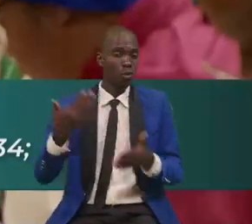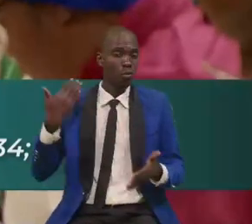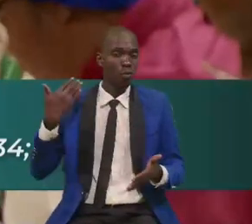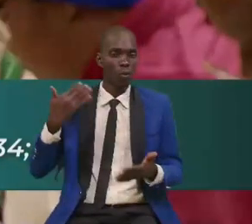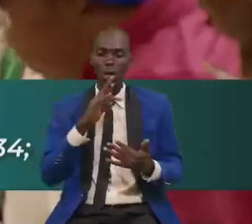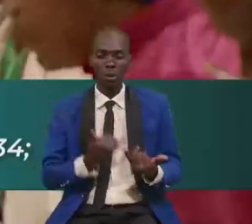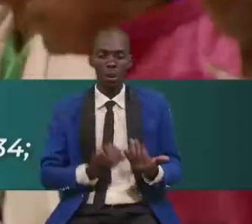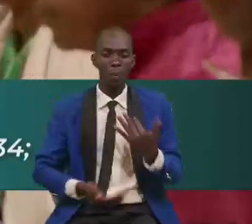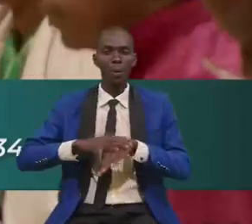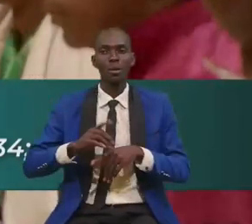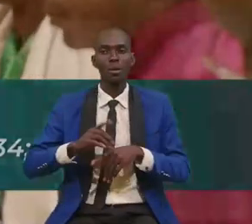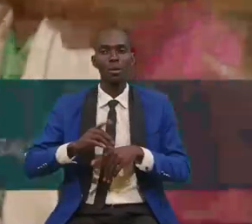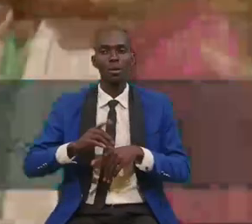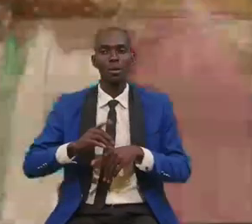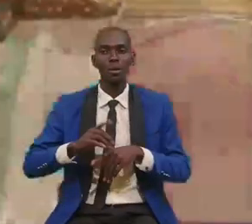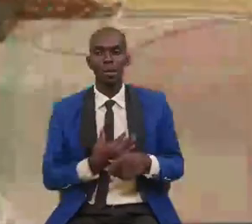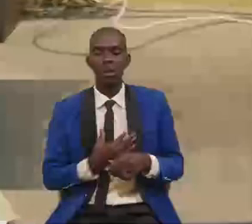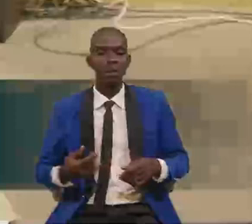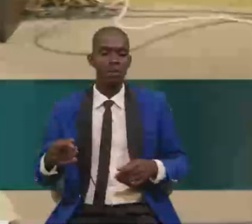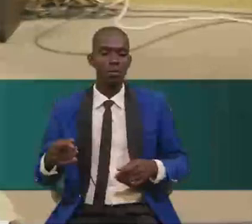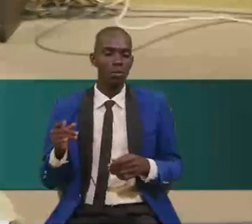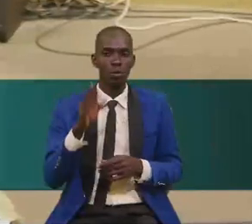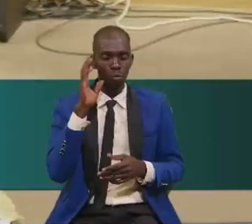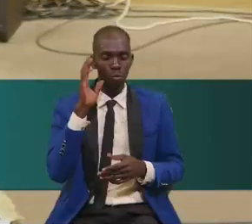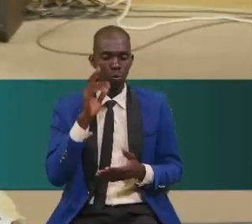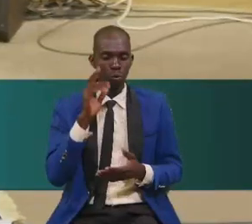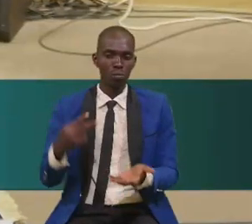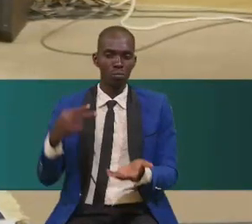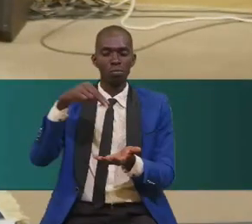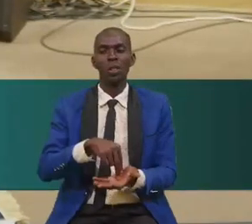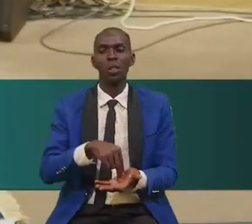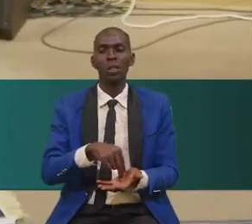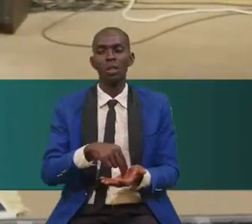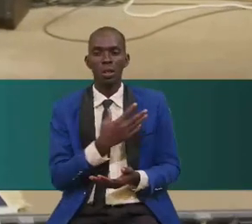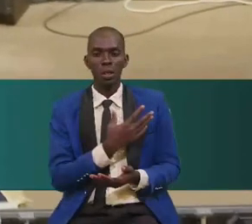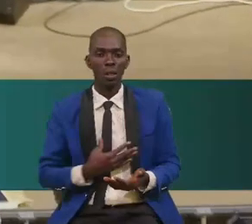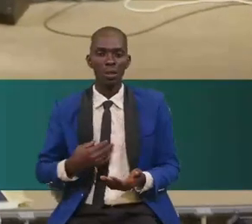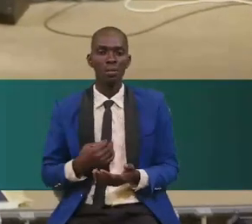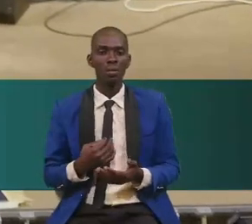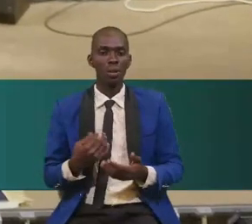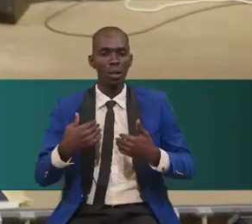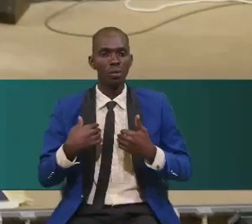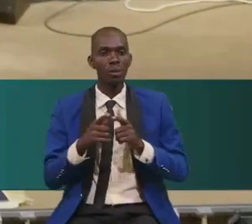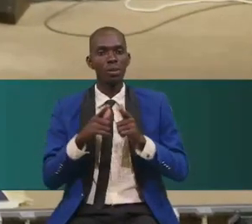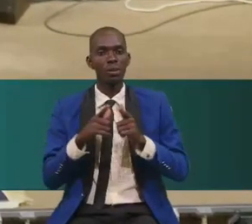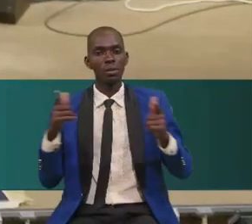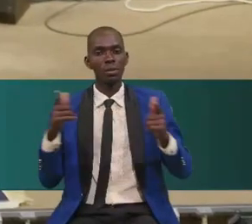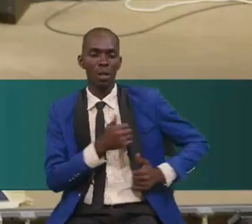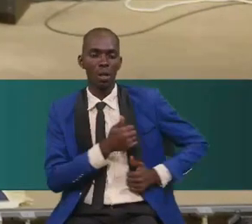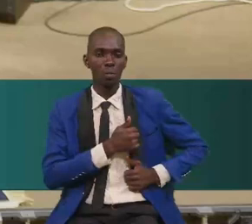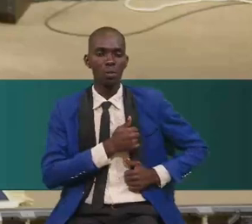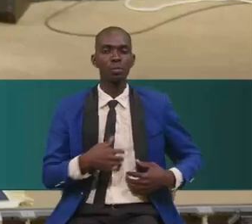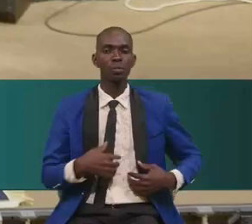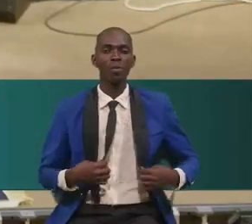ils se tinrent debout, ils se tinrent sur leurs pieds. Et c'était une grande armée nombreuse. C'était une